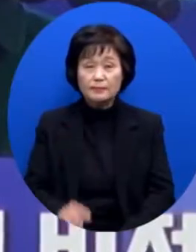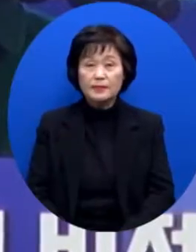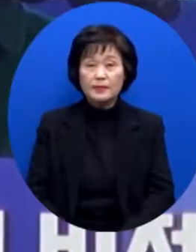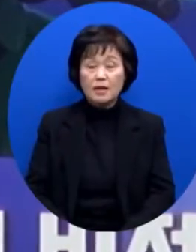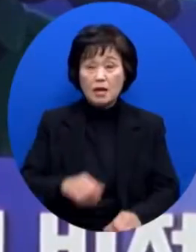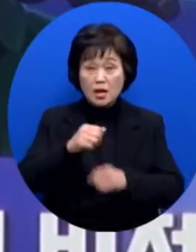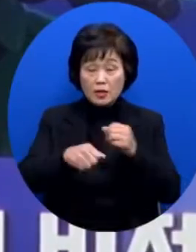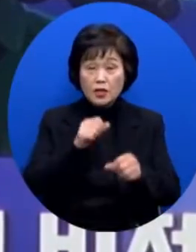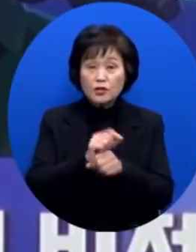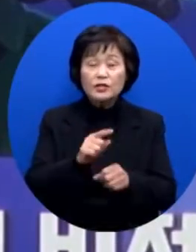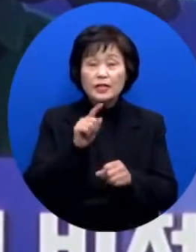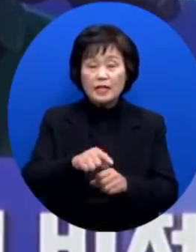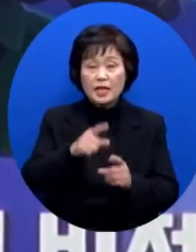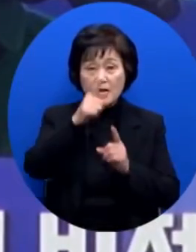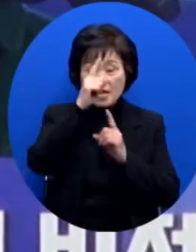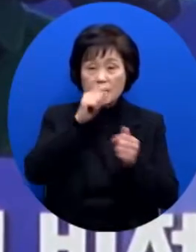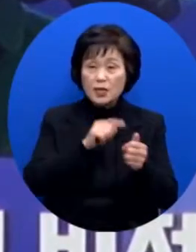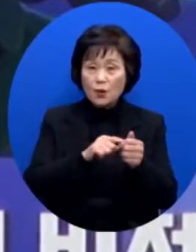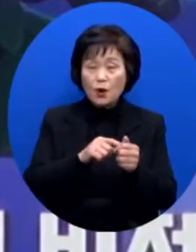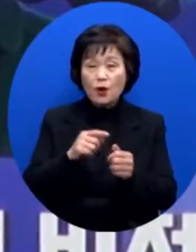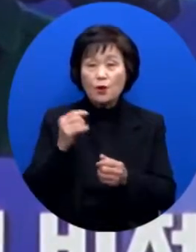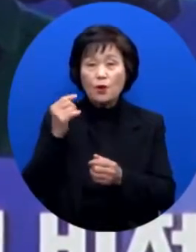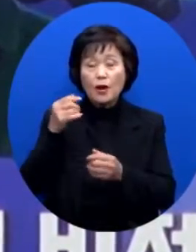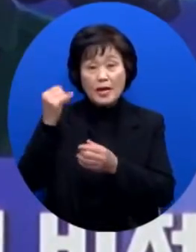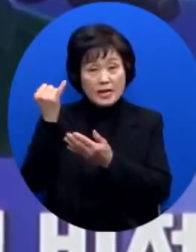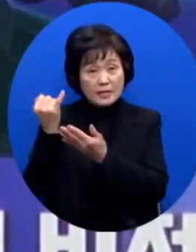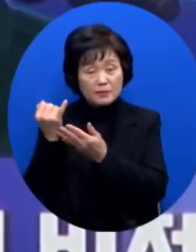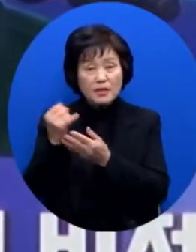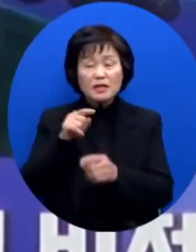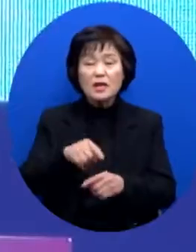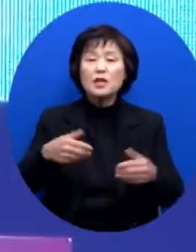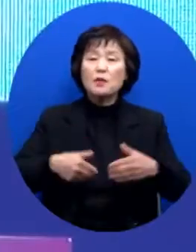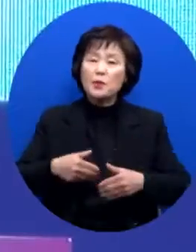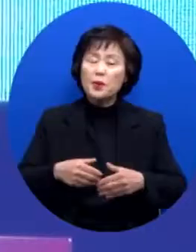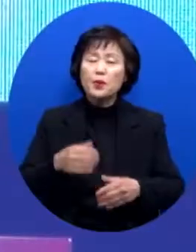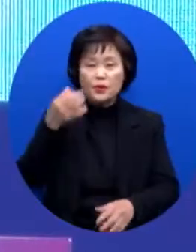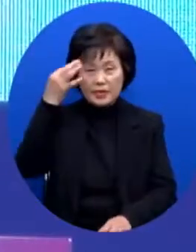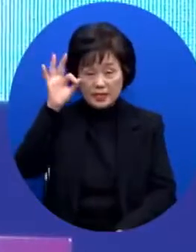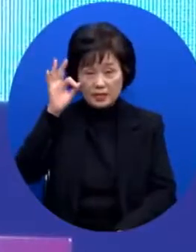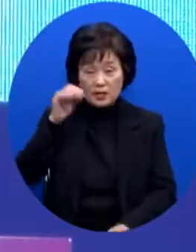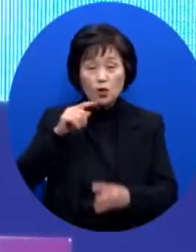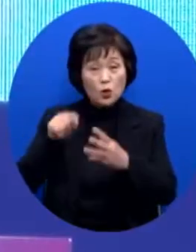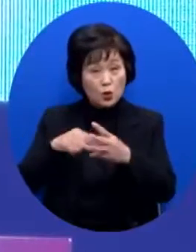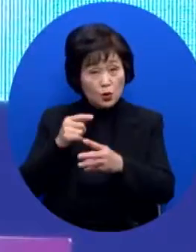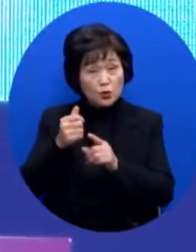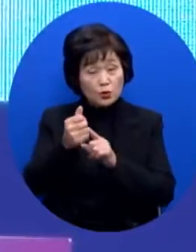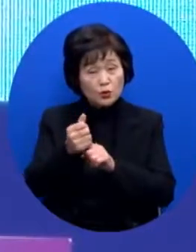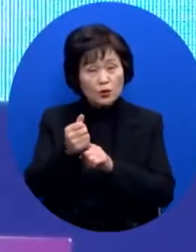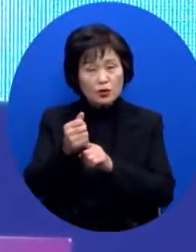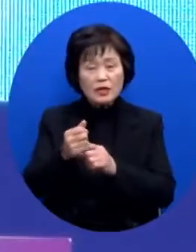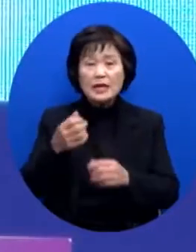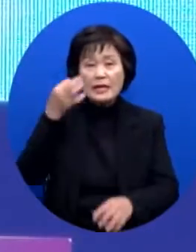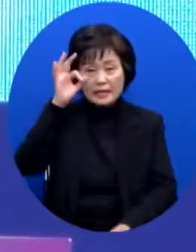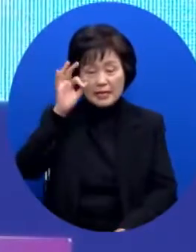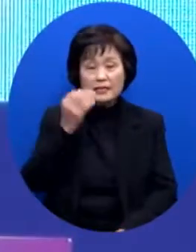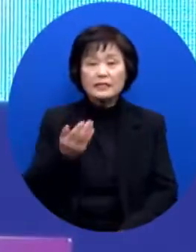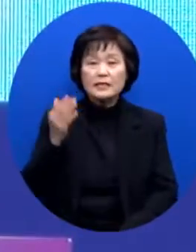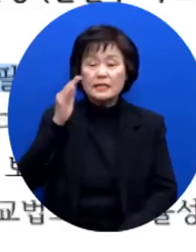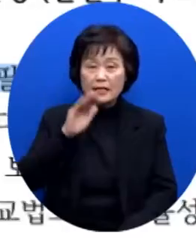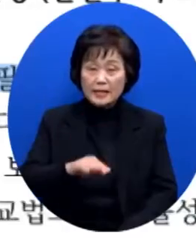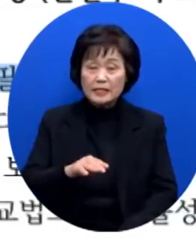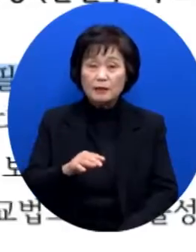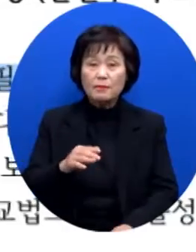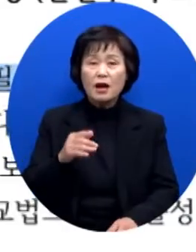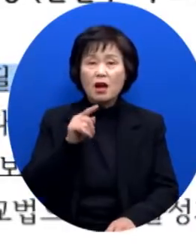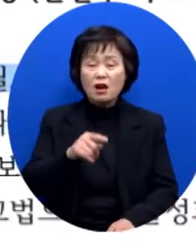이재명 후보와 심상정 보는 필요성을 인정했습니다 윤석열 보는 찬성은 하지만 사하게